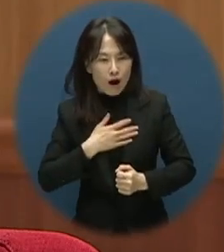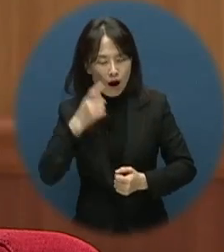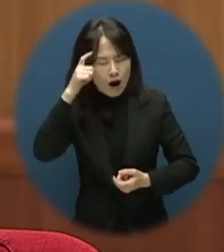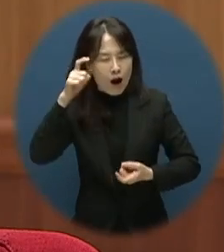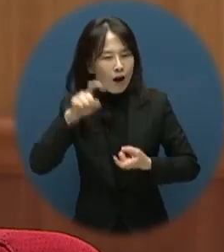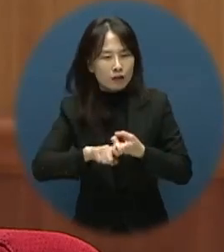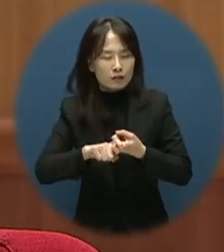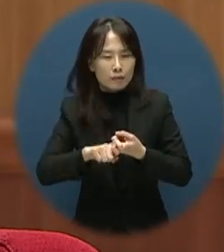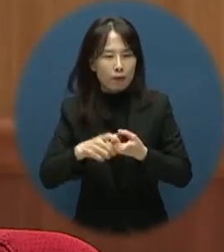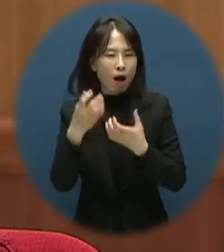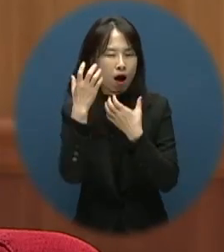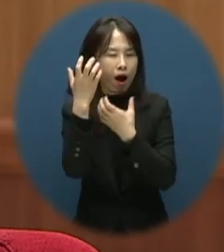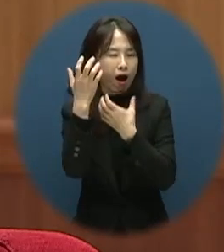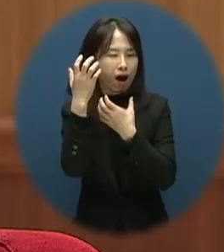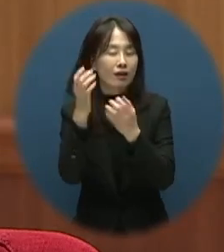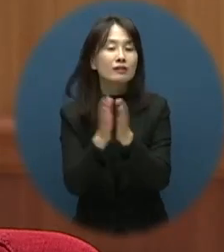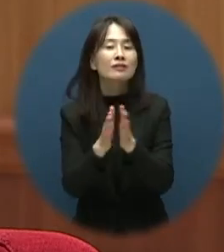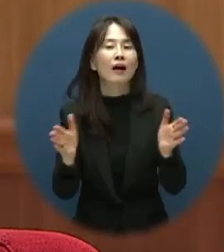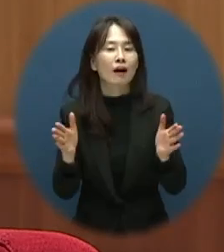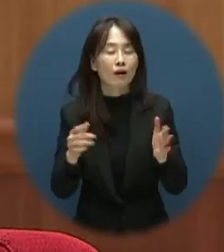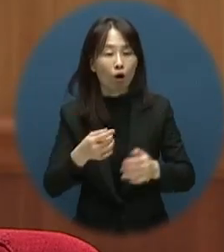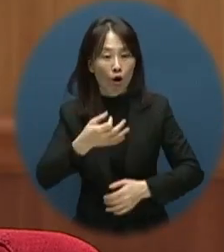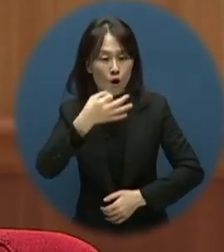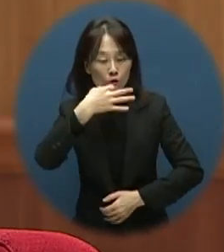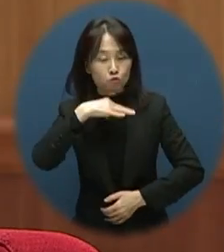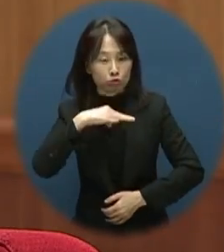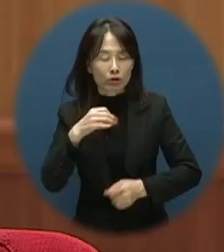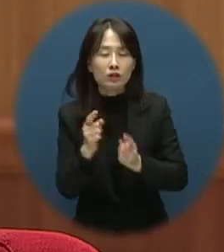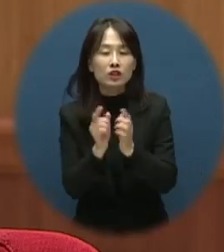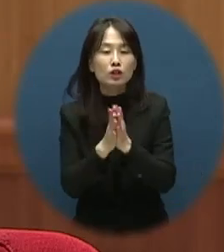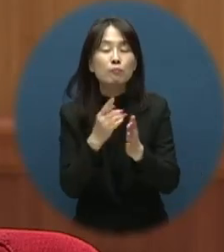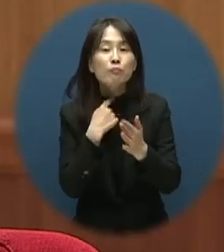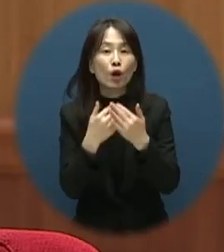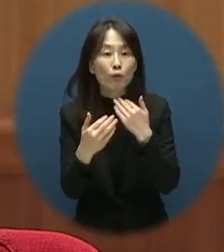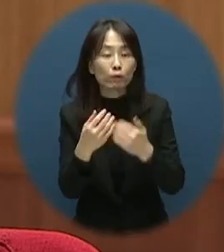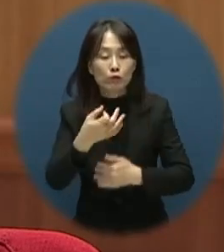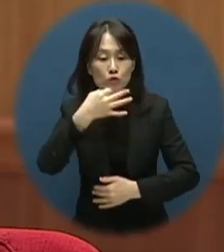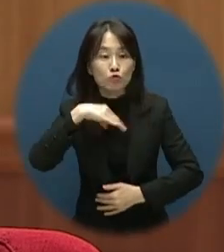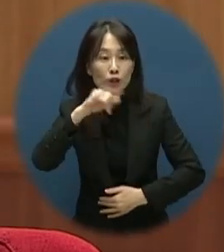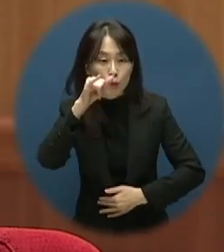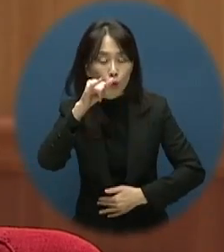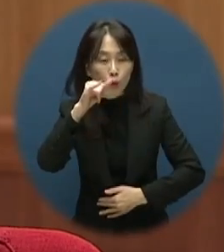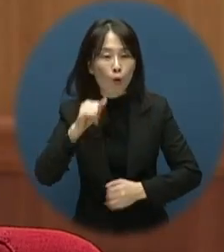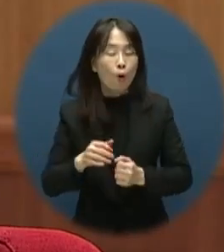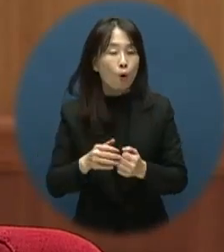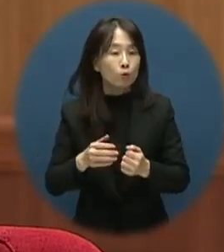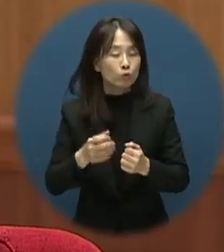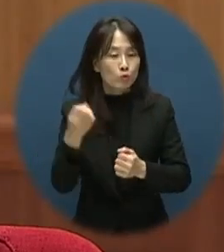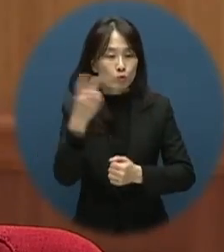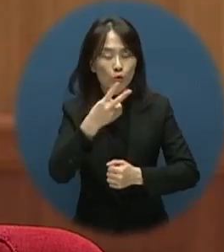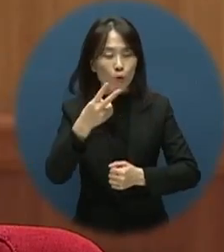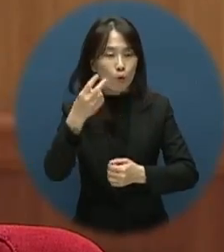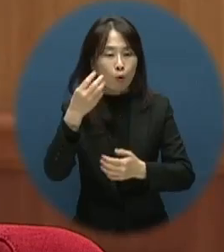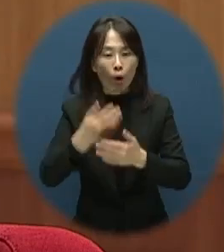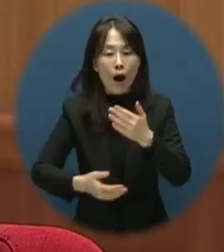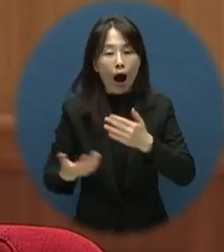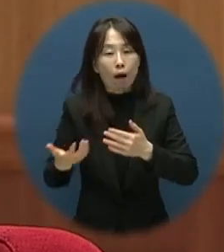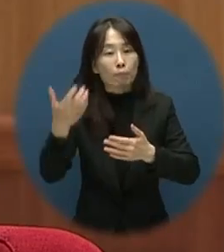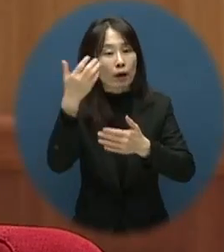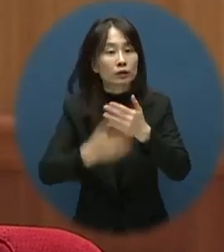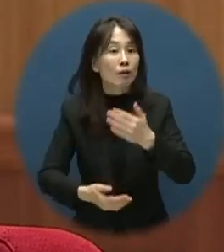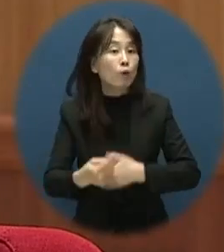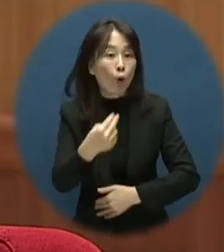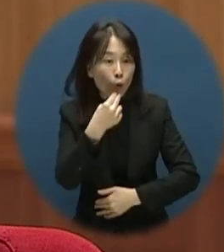왠지 내가 직접 체험해 보니까 이게 효과도 있고, 그다음에 부작용도 없을 것 같고, 그다음에 한약 자연의